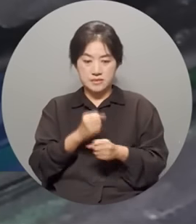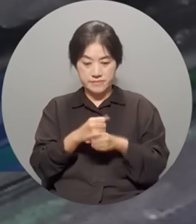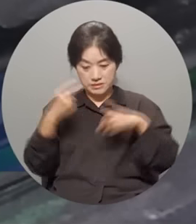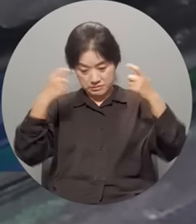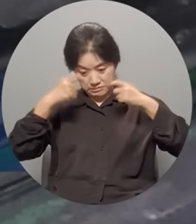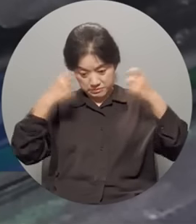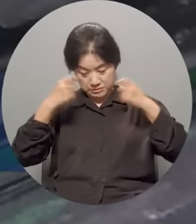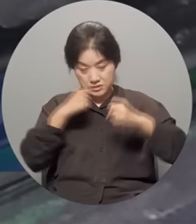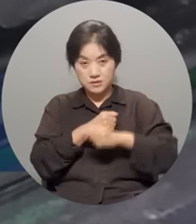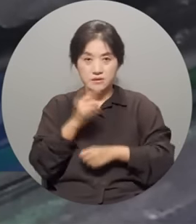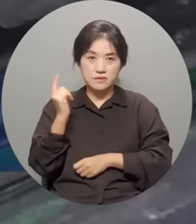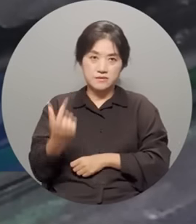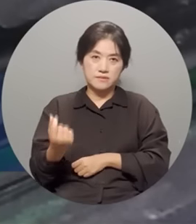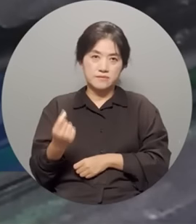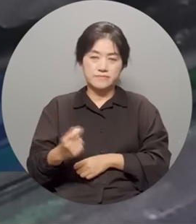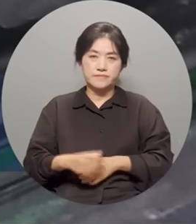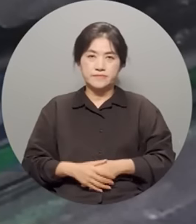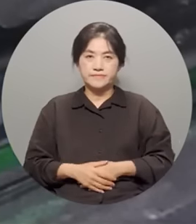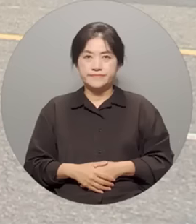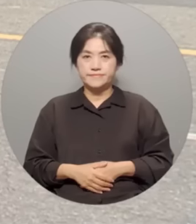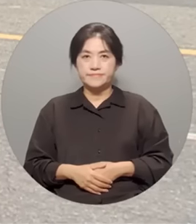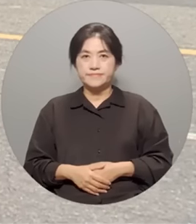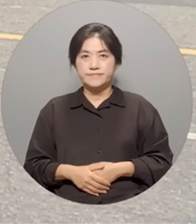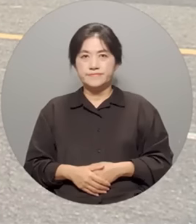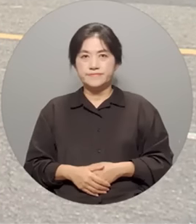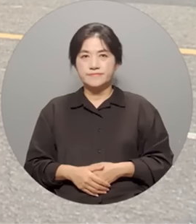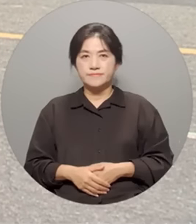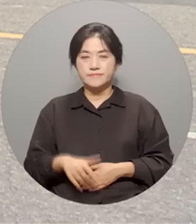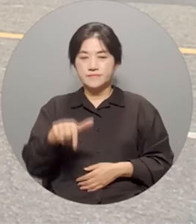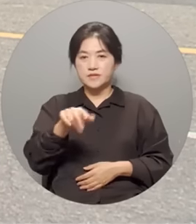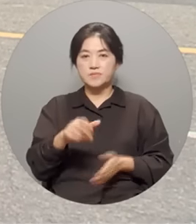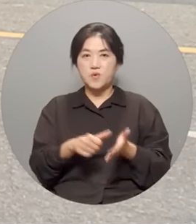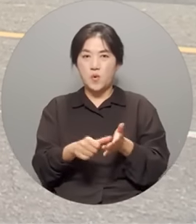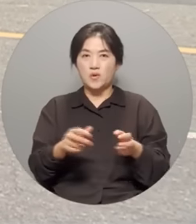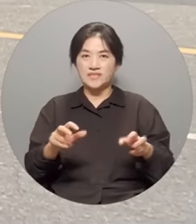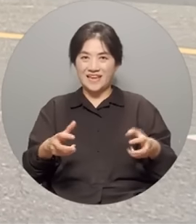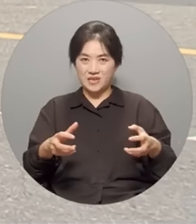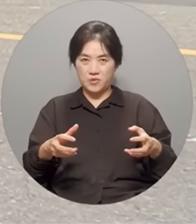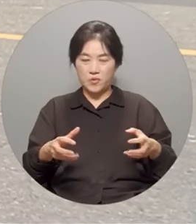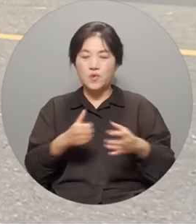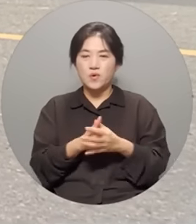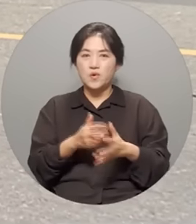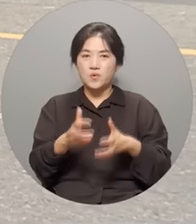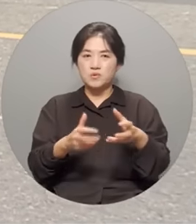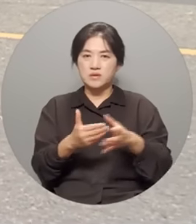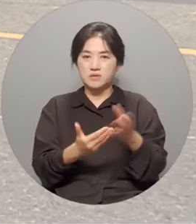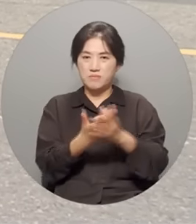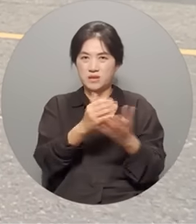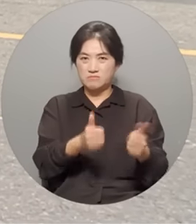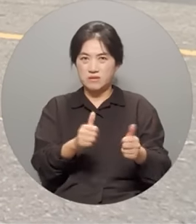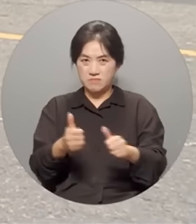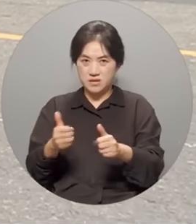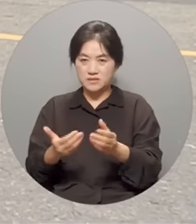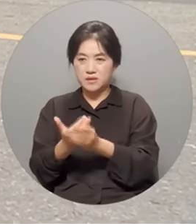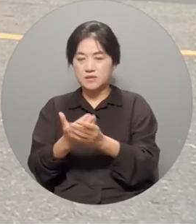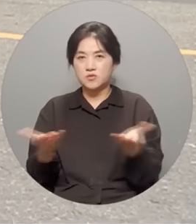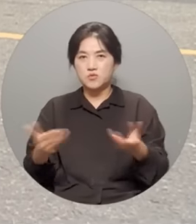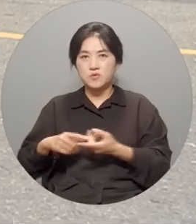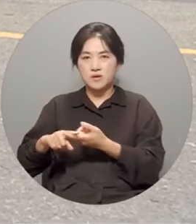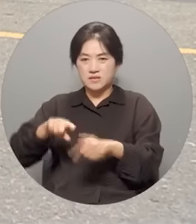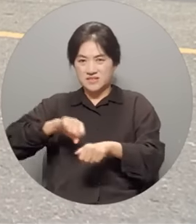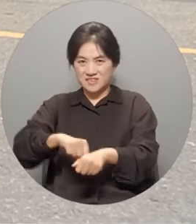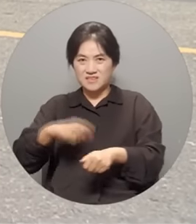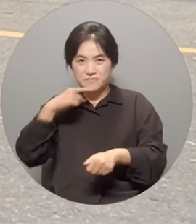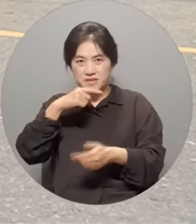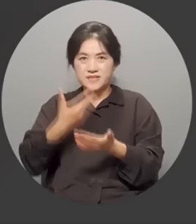생산에만 좀 목을 매는 것 같다. 금호타이어 공장에서 발생한 잇따른 사망사고에 노동계는 강력한 처벌을